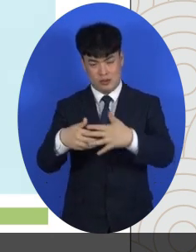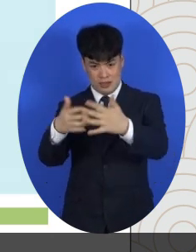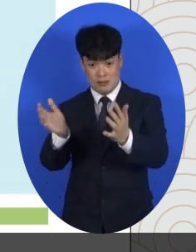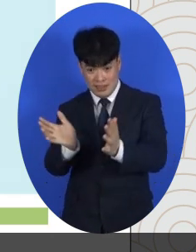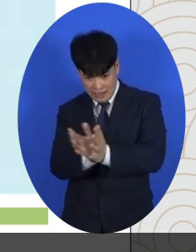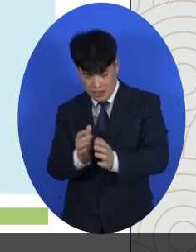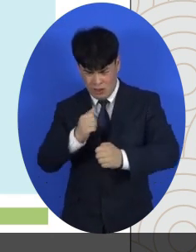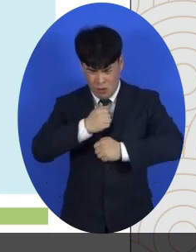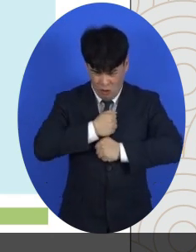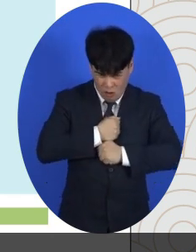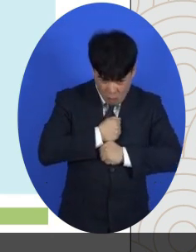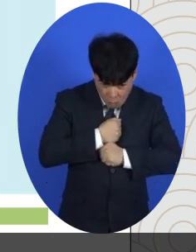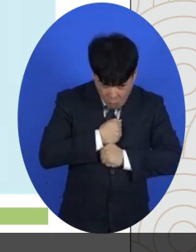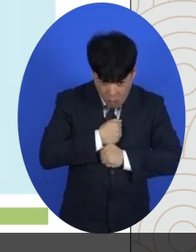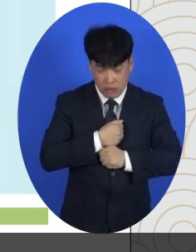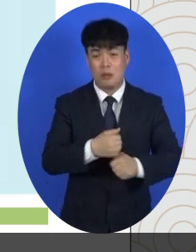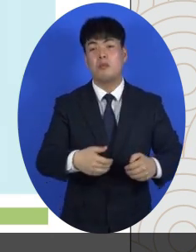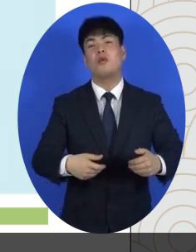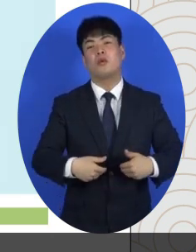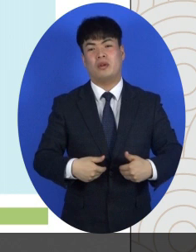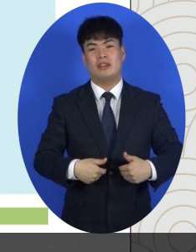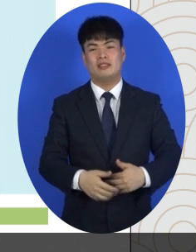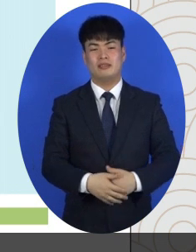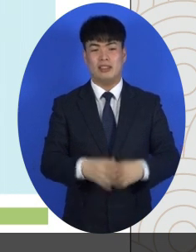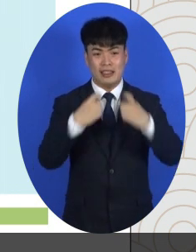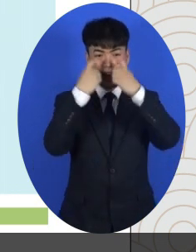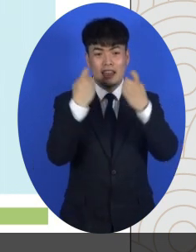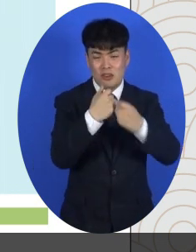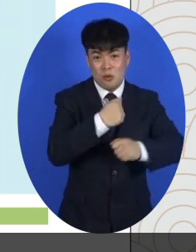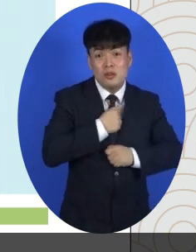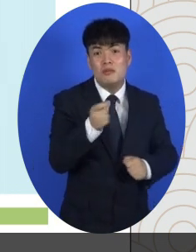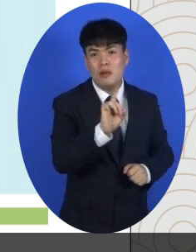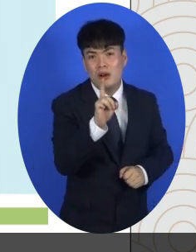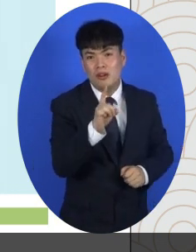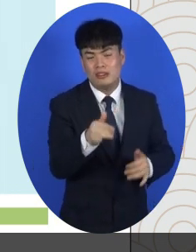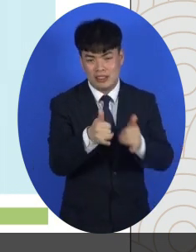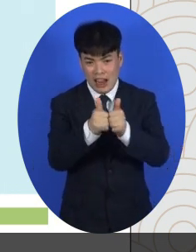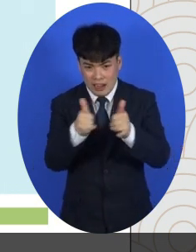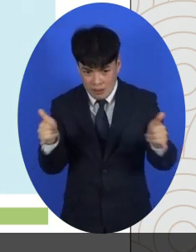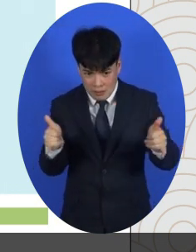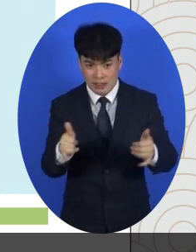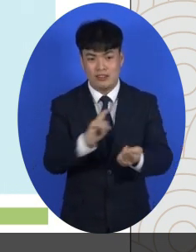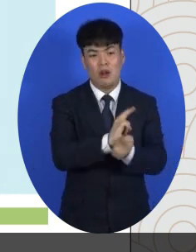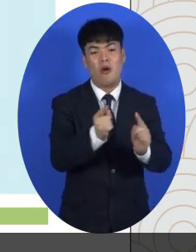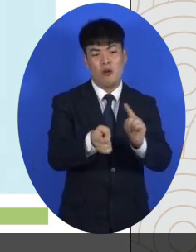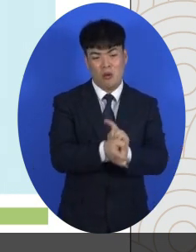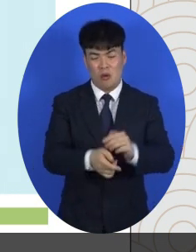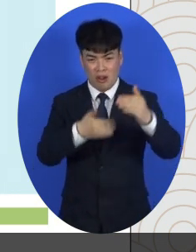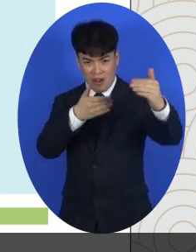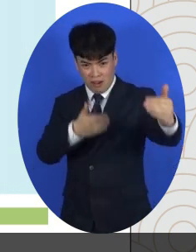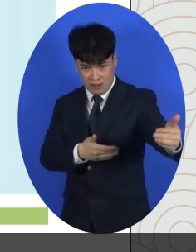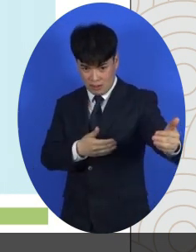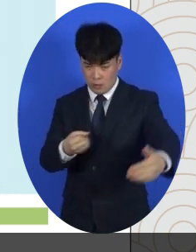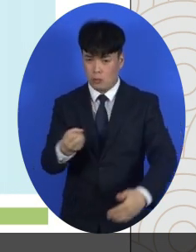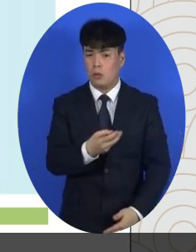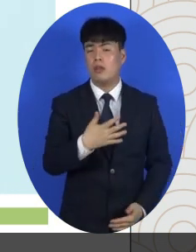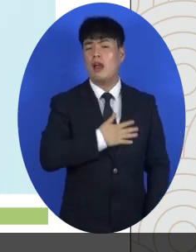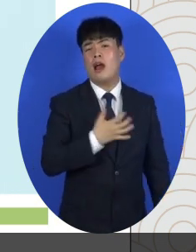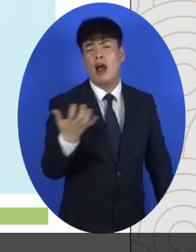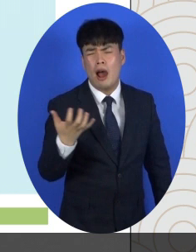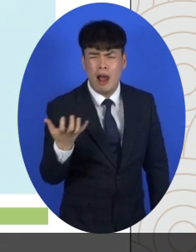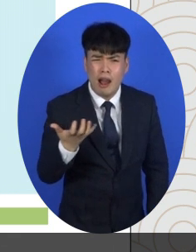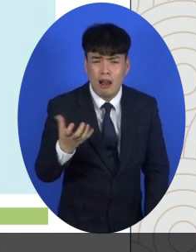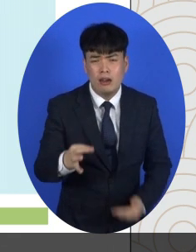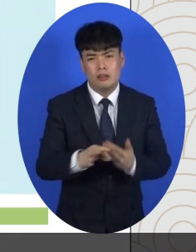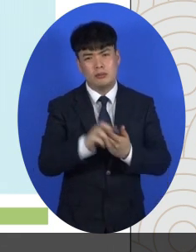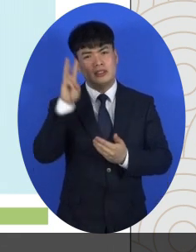집단 방역수칙으로 나뉘는데요. 개인 방역수칙에는 사람 사이 두 팔 간격 거리 유지하기, 아프면 집에서 3, 4일